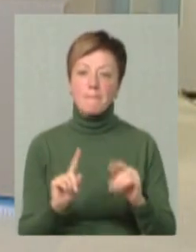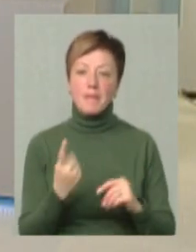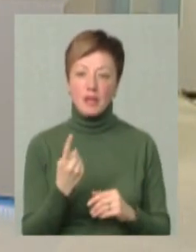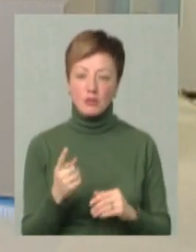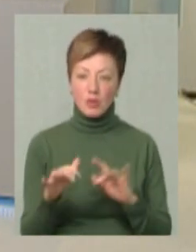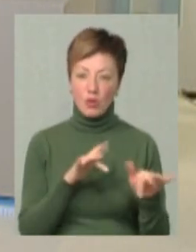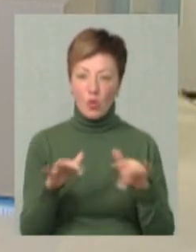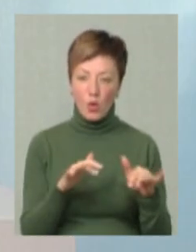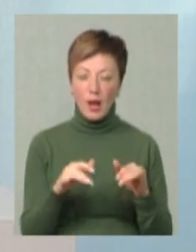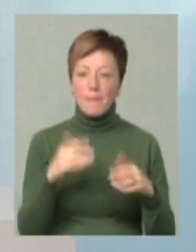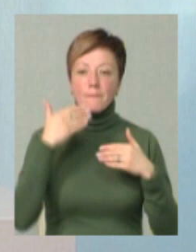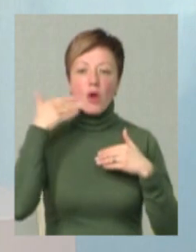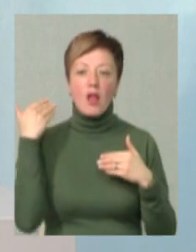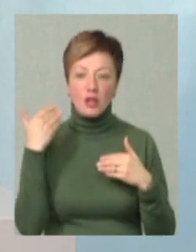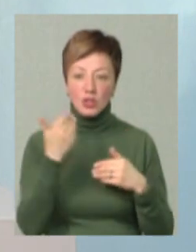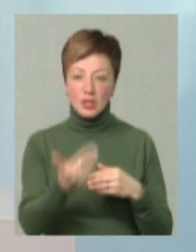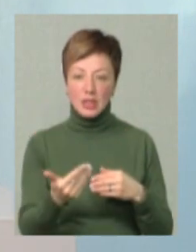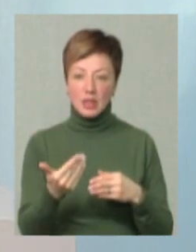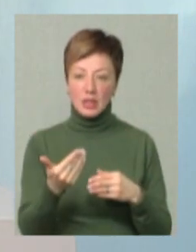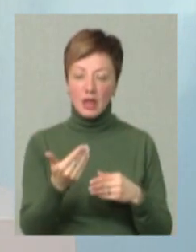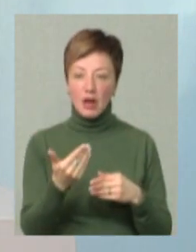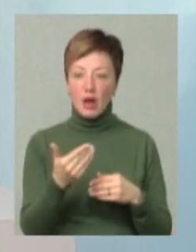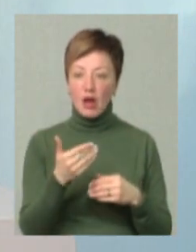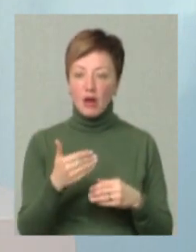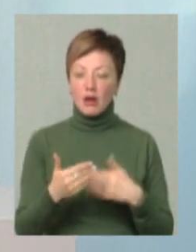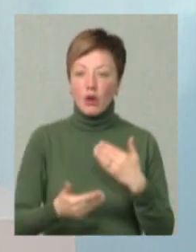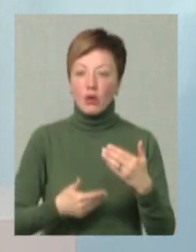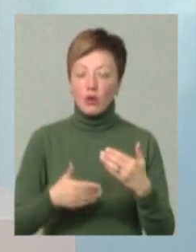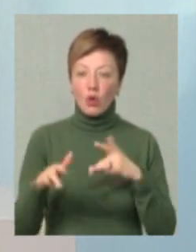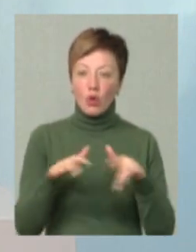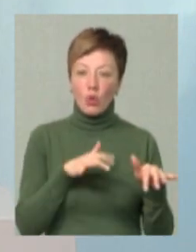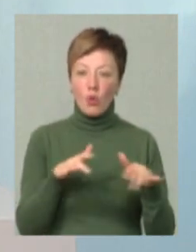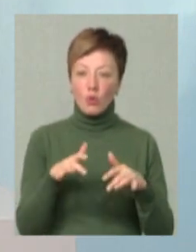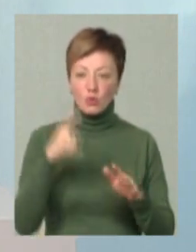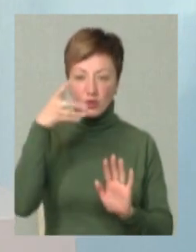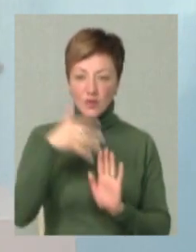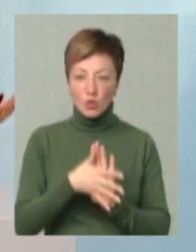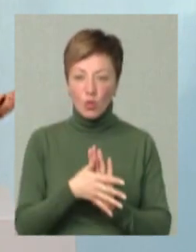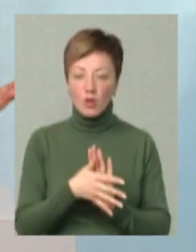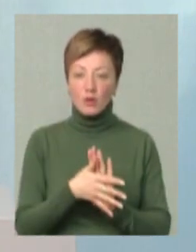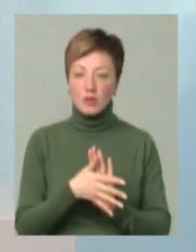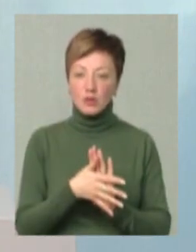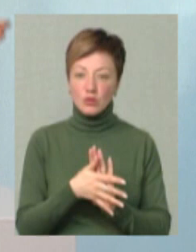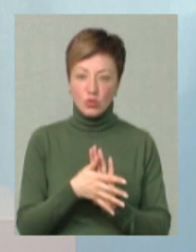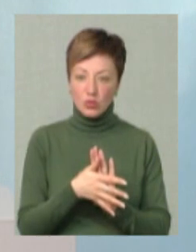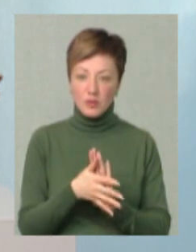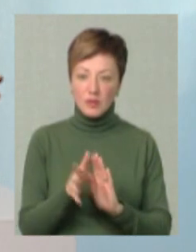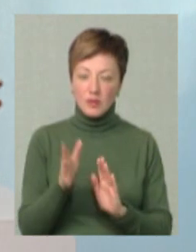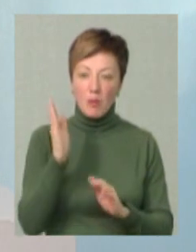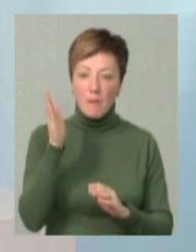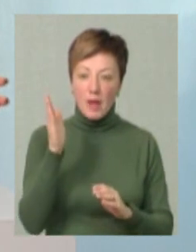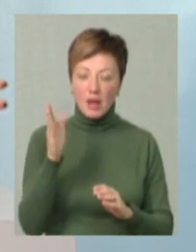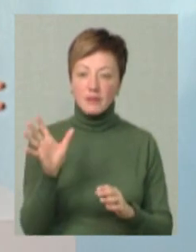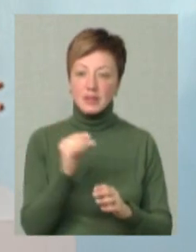речами. Полегшити їй оцей крок усвідомлення того, що